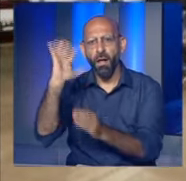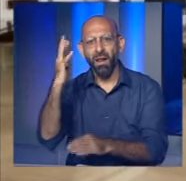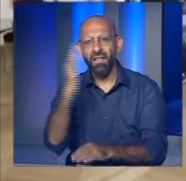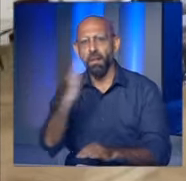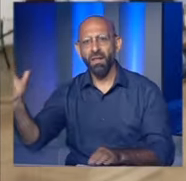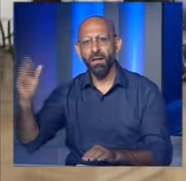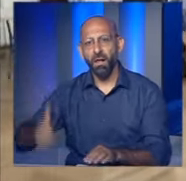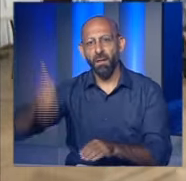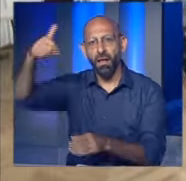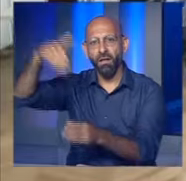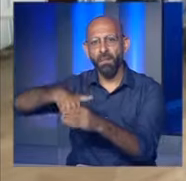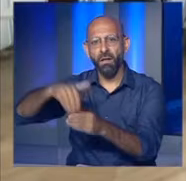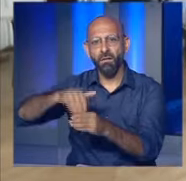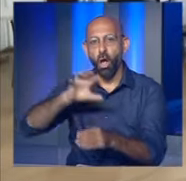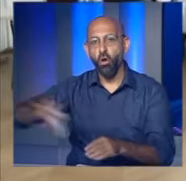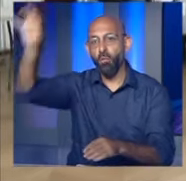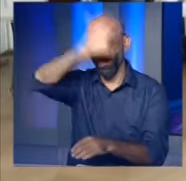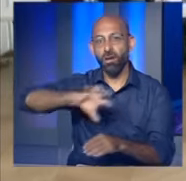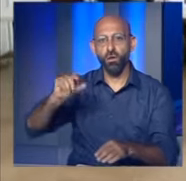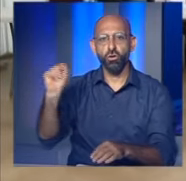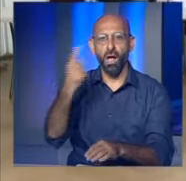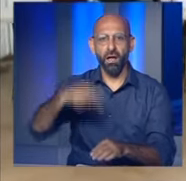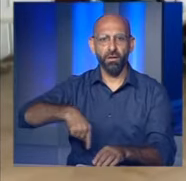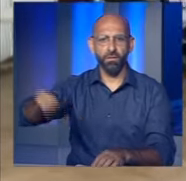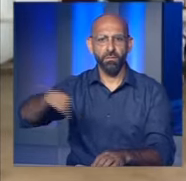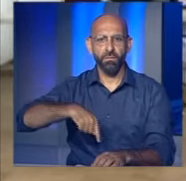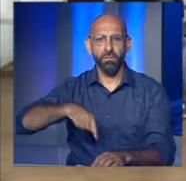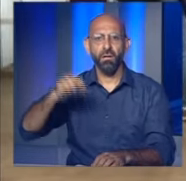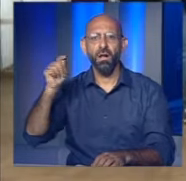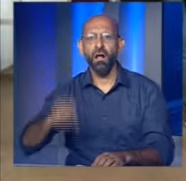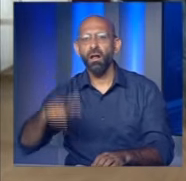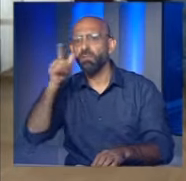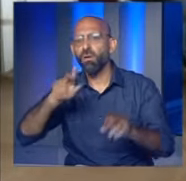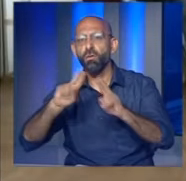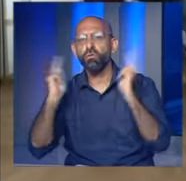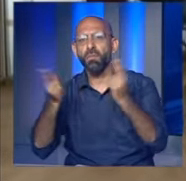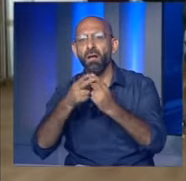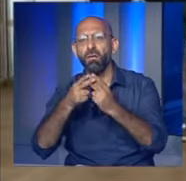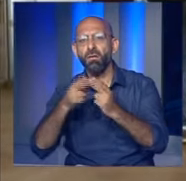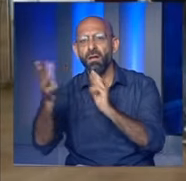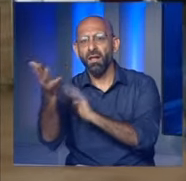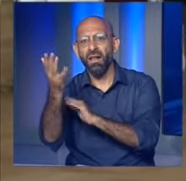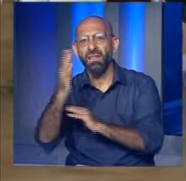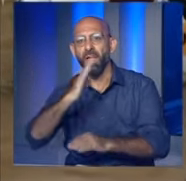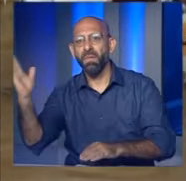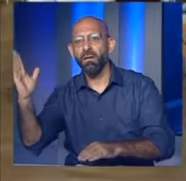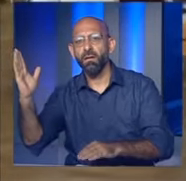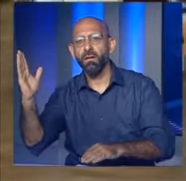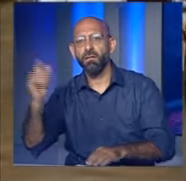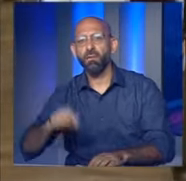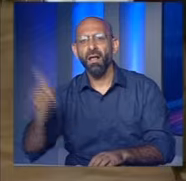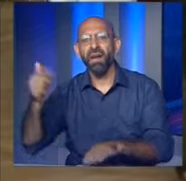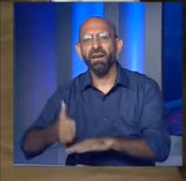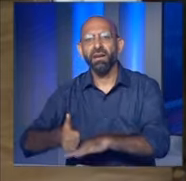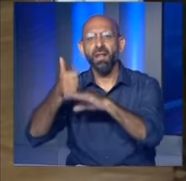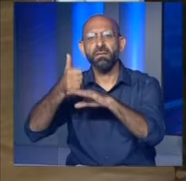خساره ائتلافه امام اليمين المتطرف في انتخابات البرلمان الاوروبي بدايه الشهر الحالي وبحسب استطلاعات الراي فان التجمع